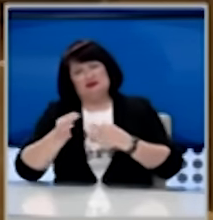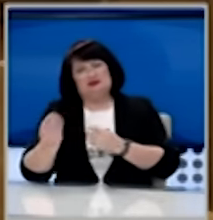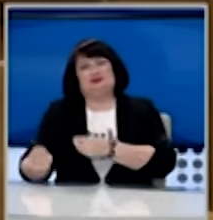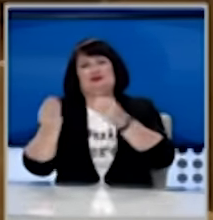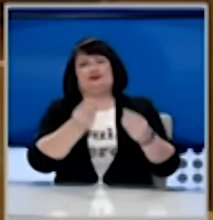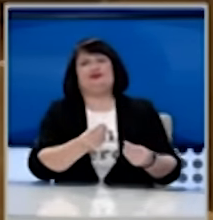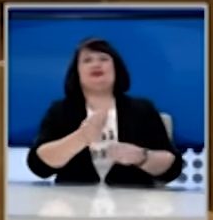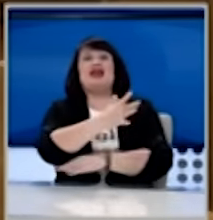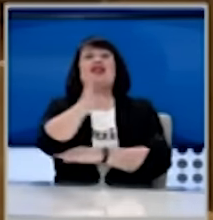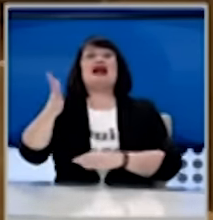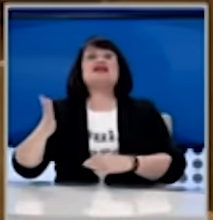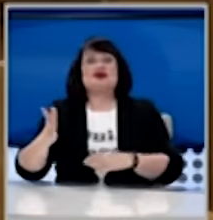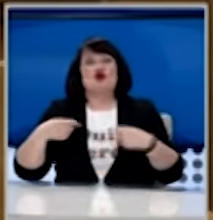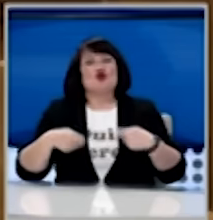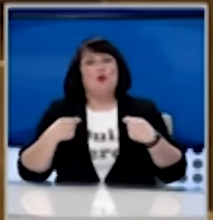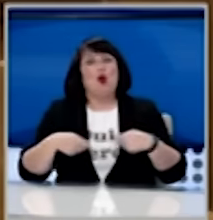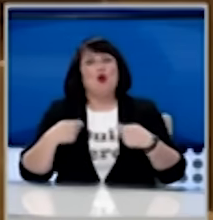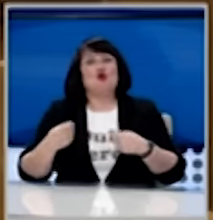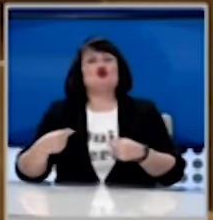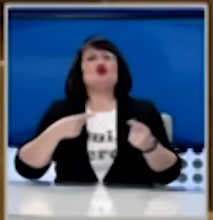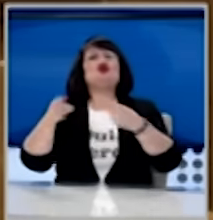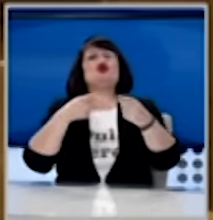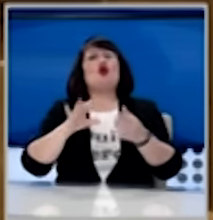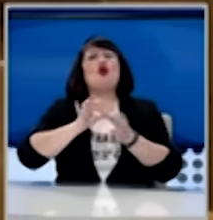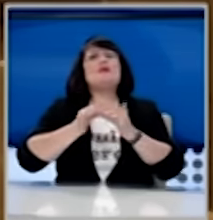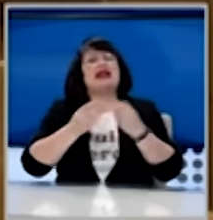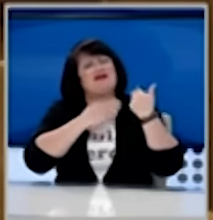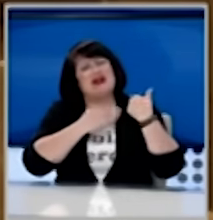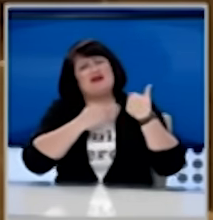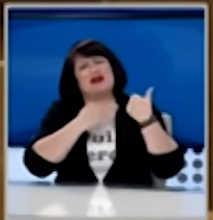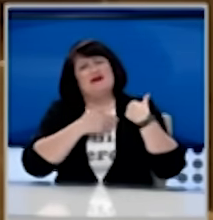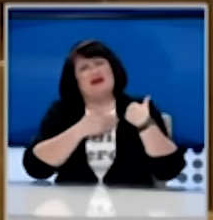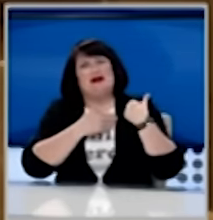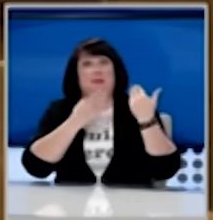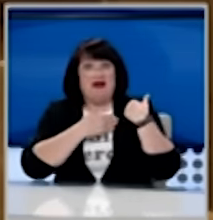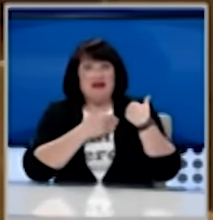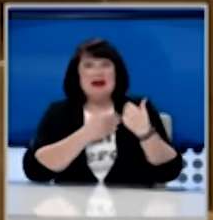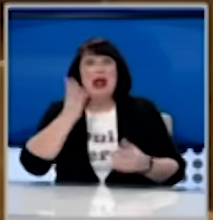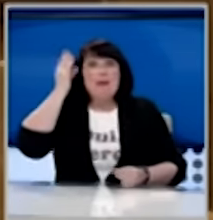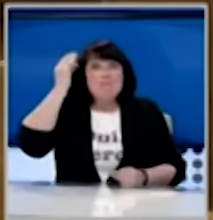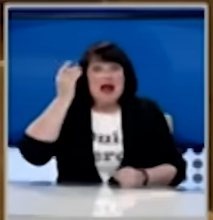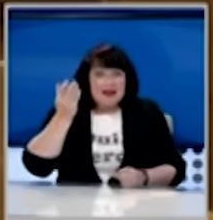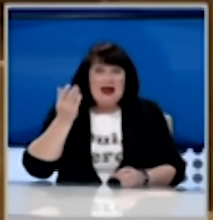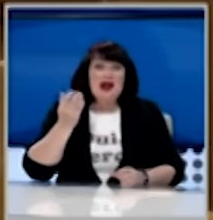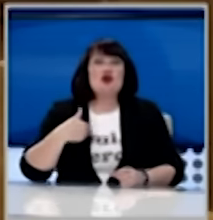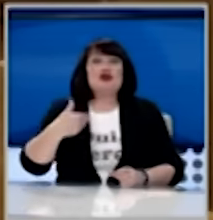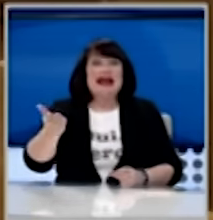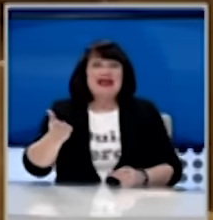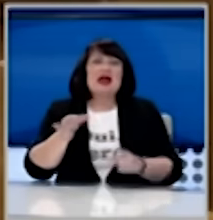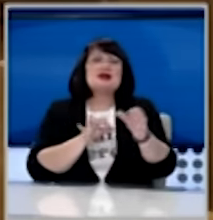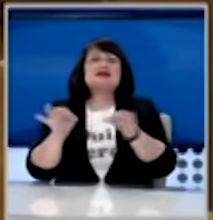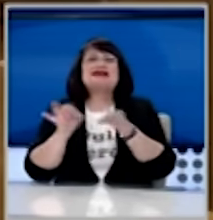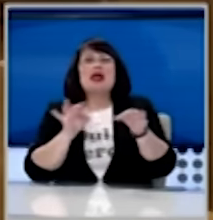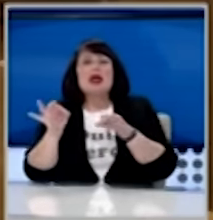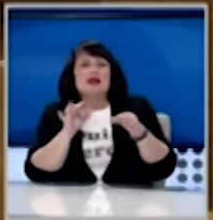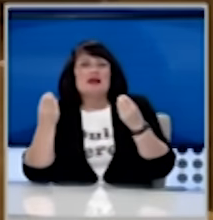διαχείρισης του δασικού πλούτου της χώρας σε διάφορους ομίλους μαθαίνουμε ότι μπαίνουν σε εφαρμο